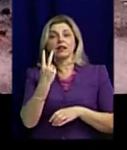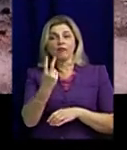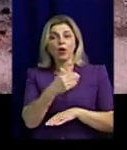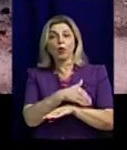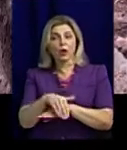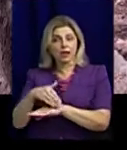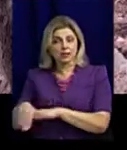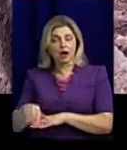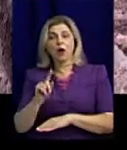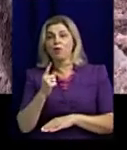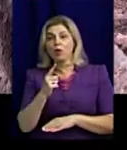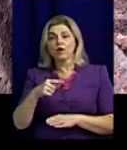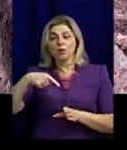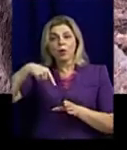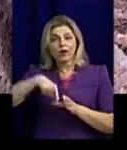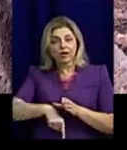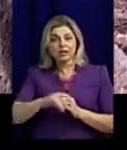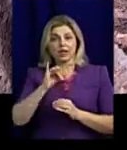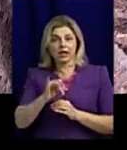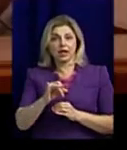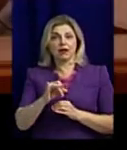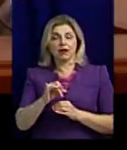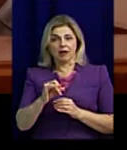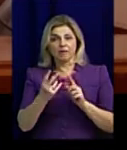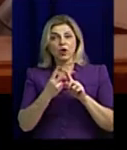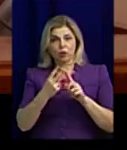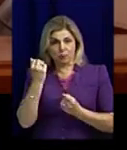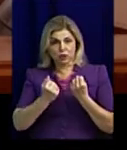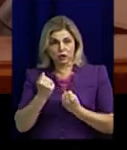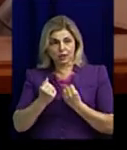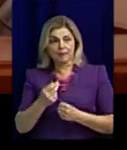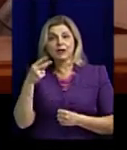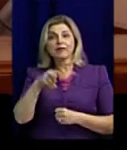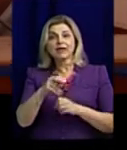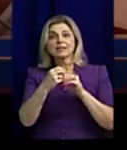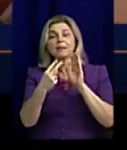населеного пункту Буревісників та Соколиною.